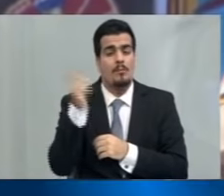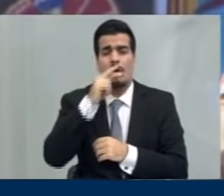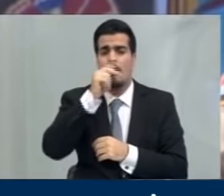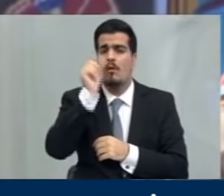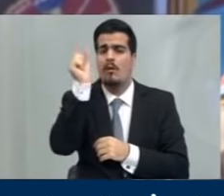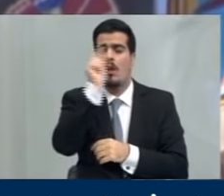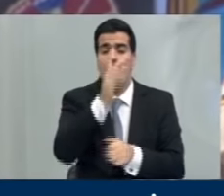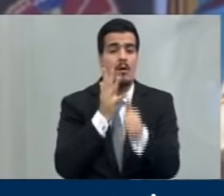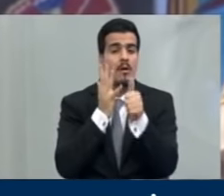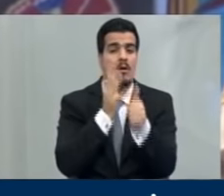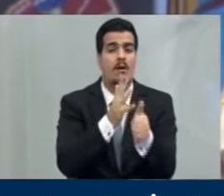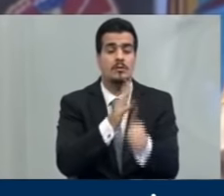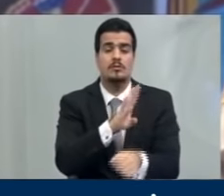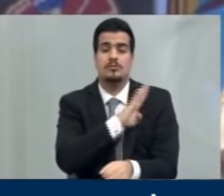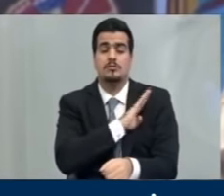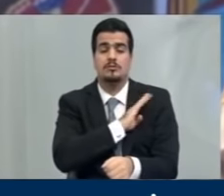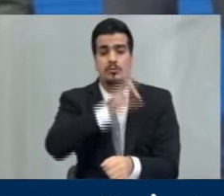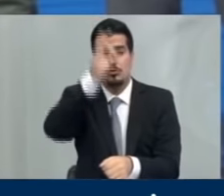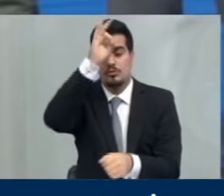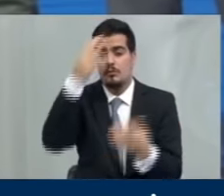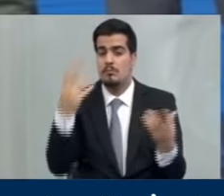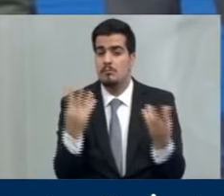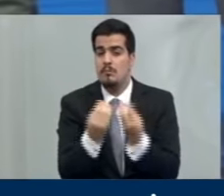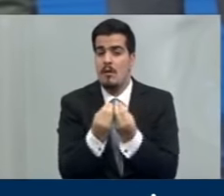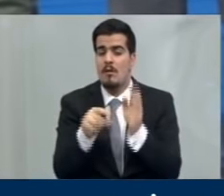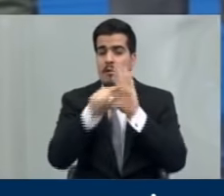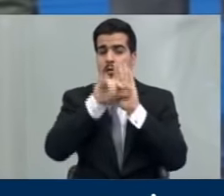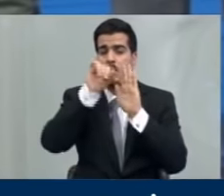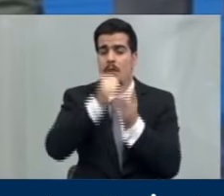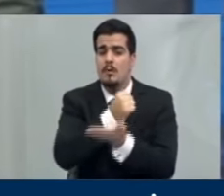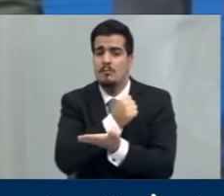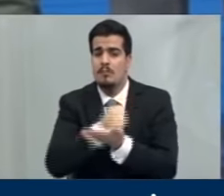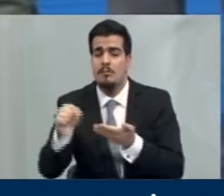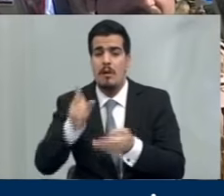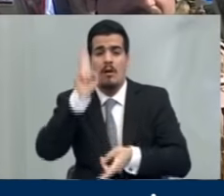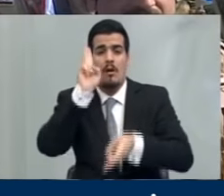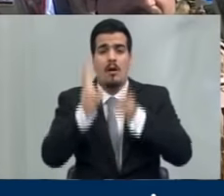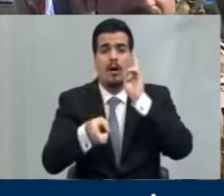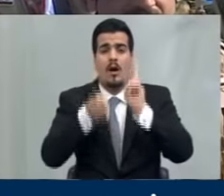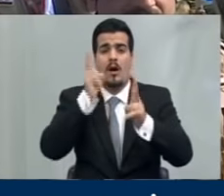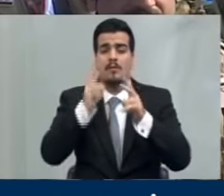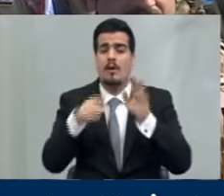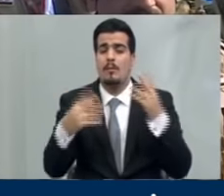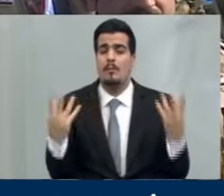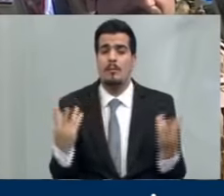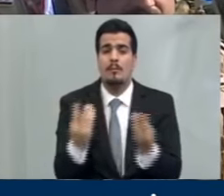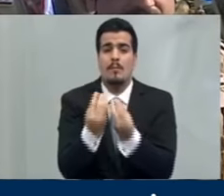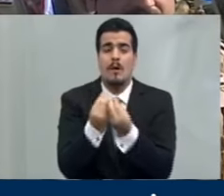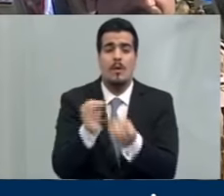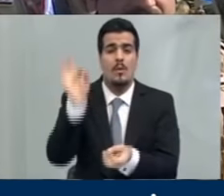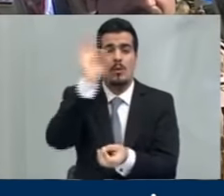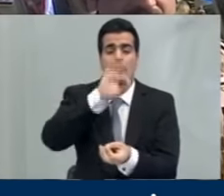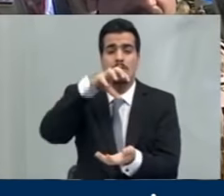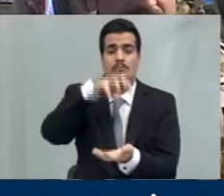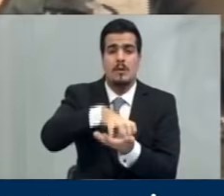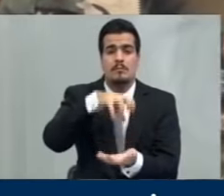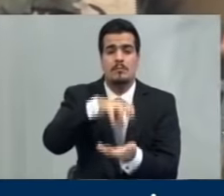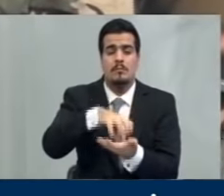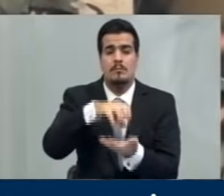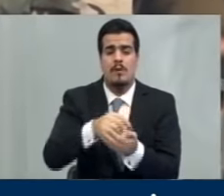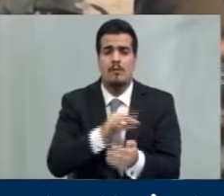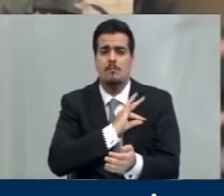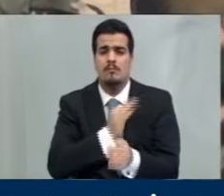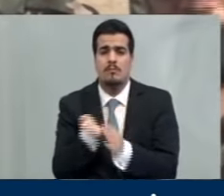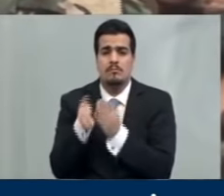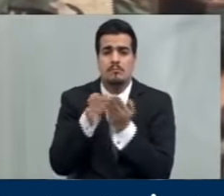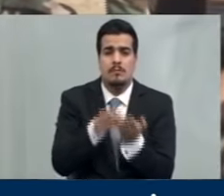القادة الأمنيين بذكرى دحر تنظيم داعش الإرهابي خلال الاحتفالية التي نظمت بقاعدة الشهيد ماجد التميمي في